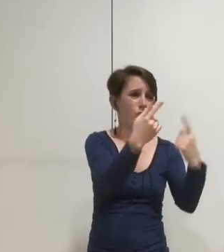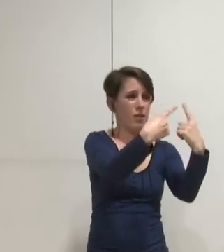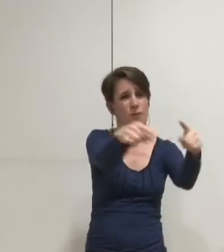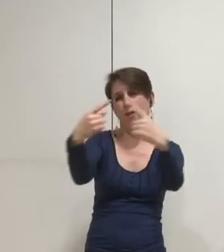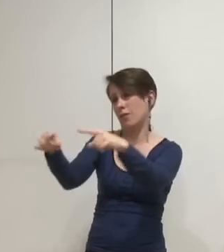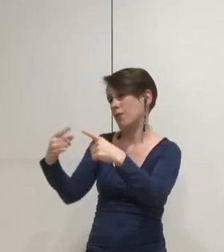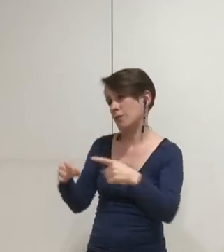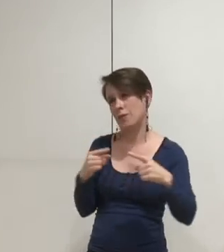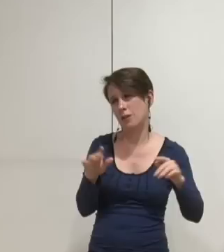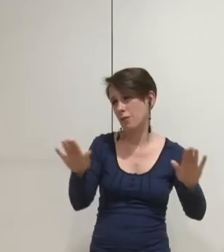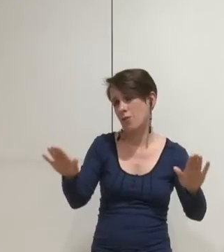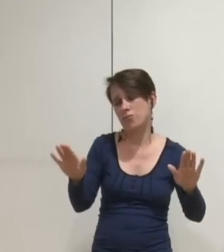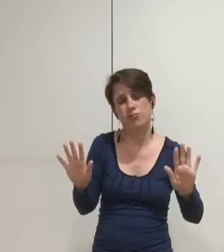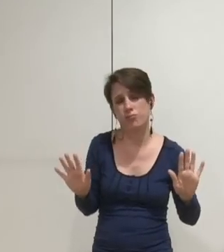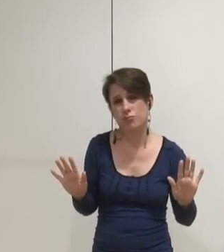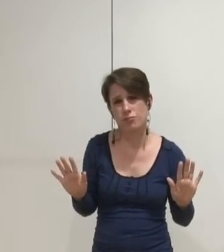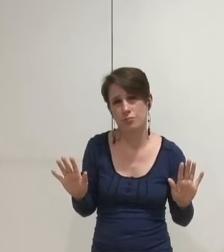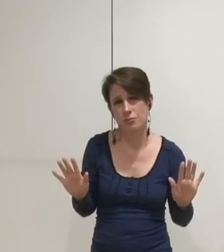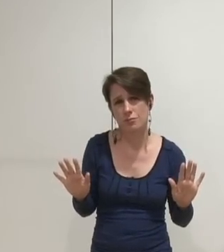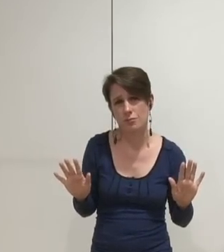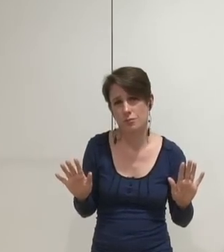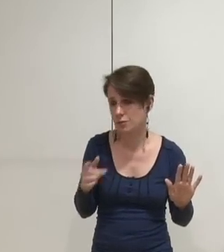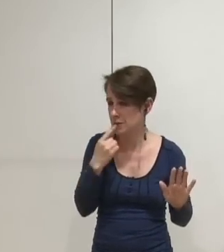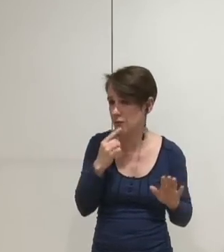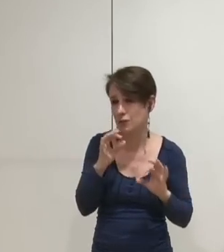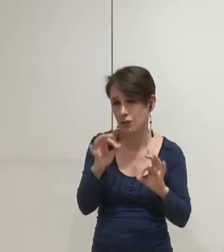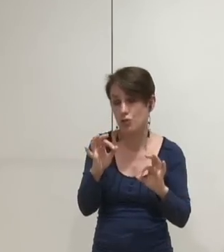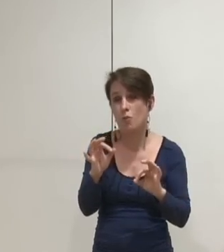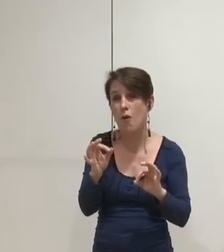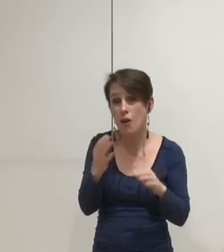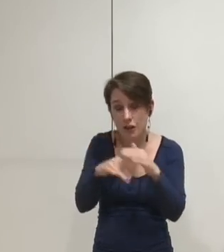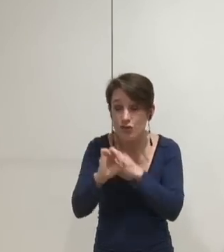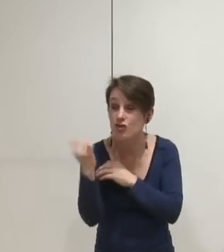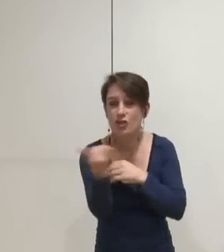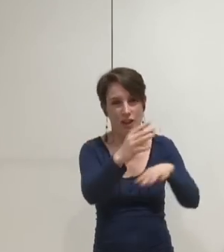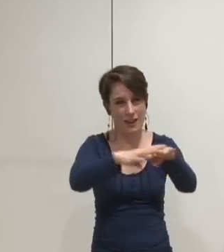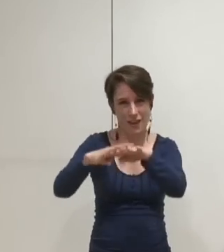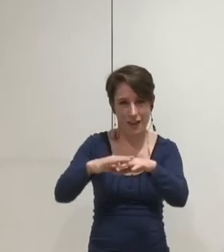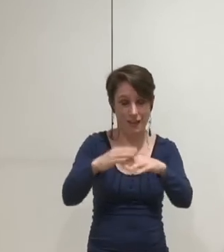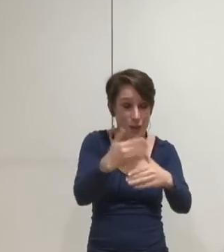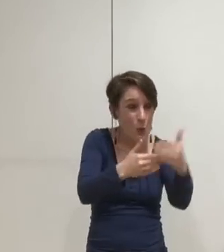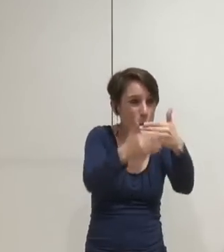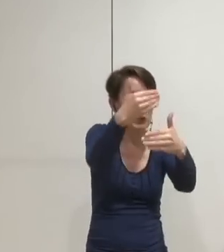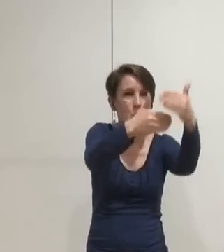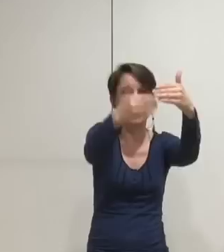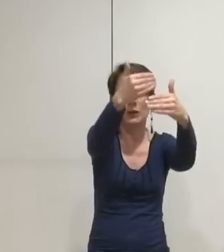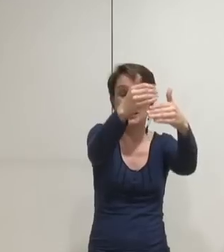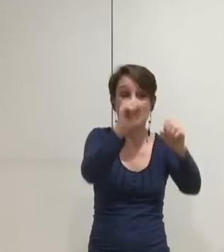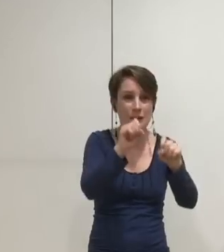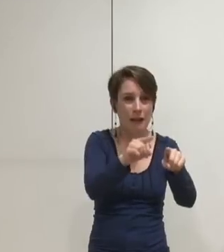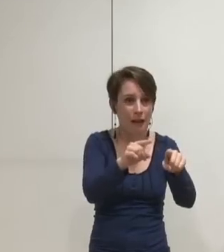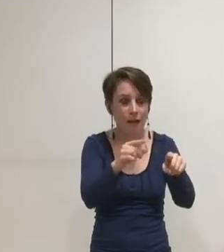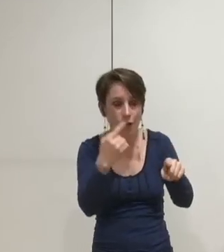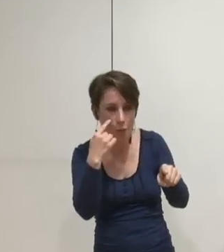de justement voir quelle est la la bonne insertion on va dire à travers le le